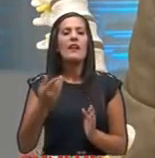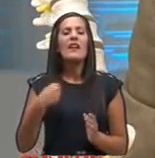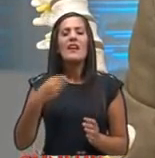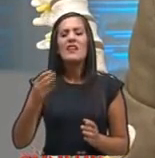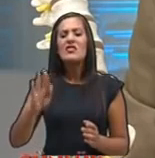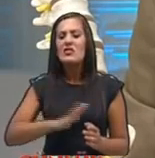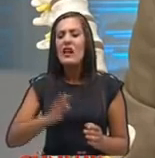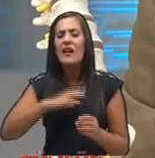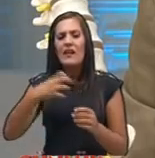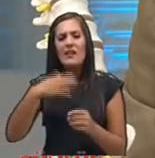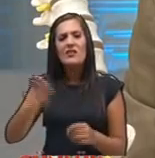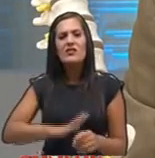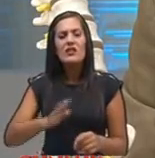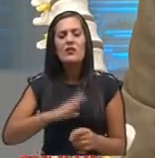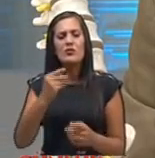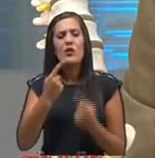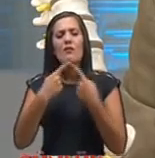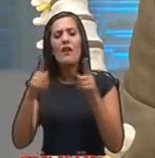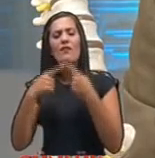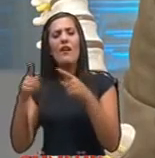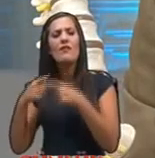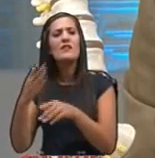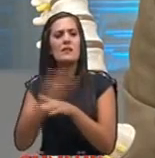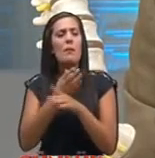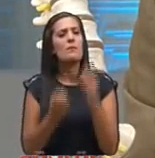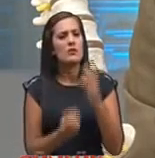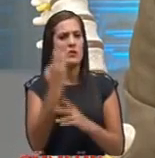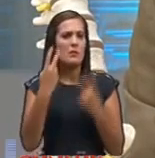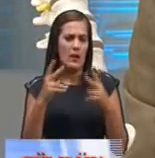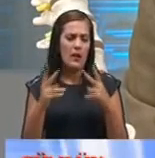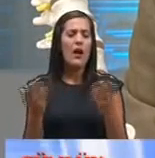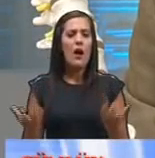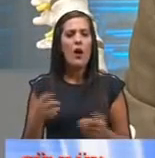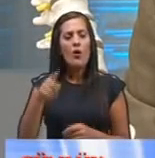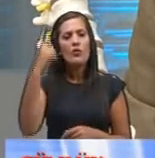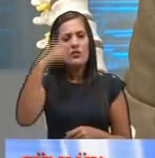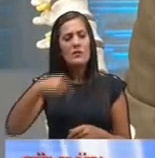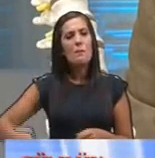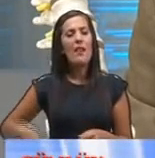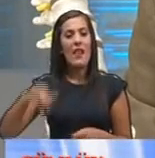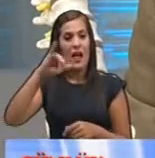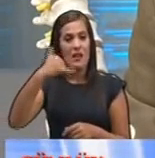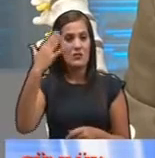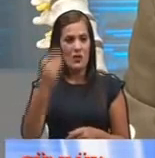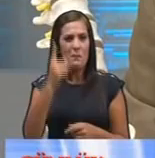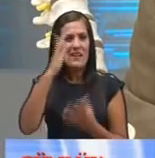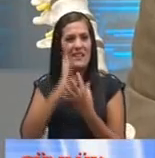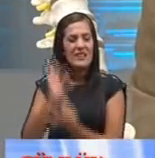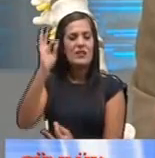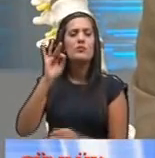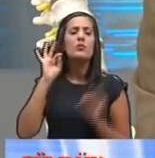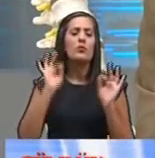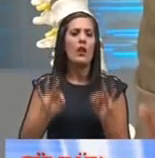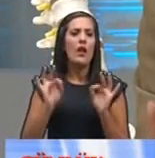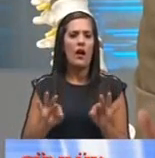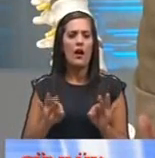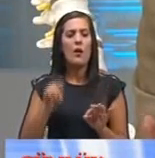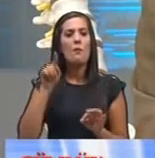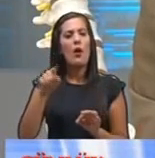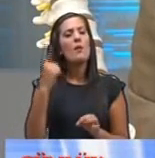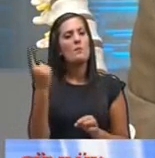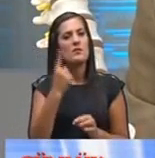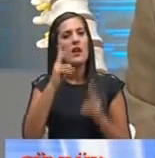şikayetler çok değişik sebeplerden kaynaklanabilir. Onun için bel ağrısı olan bir kişide mutlaka